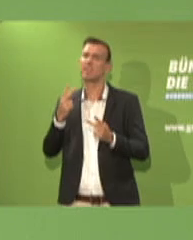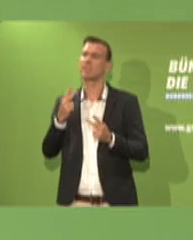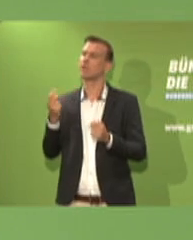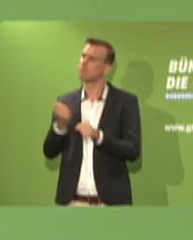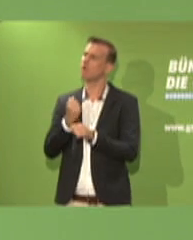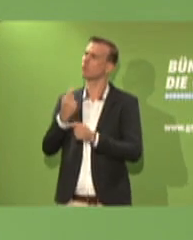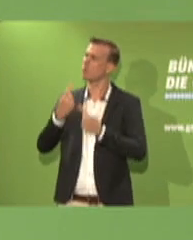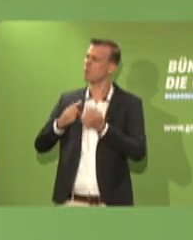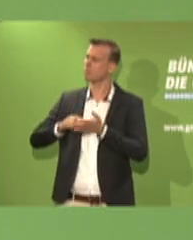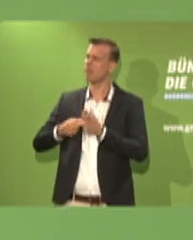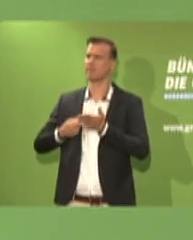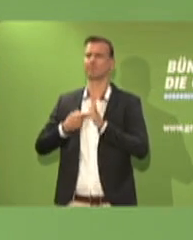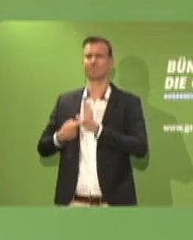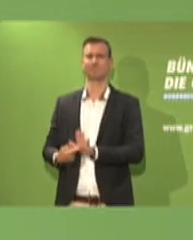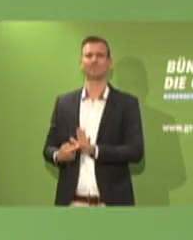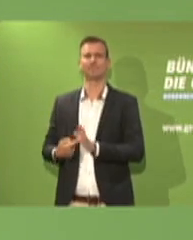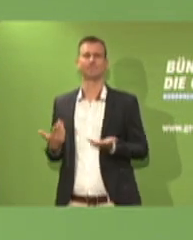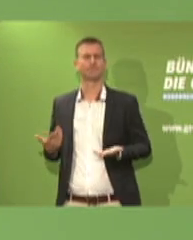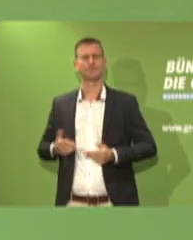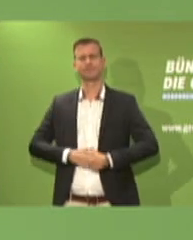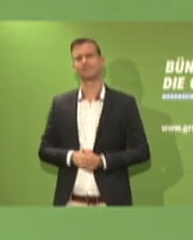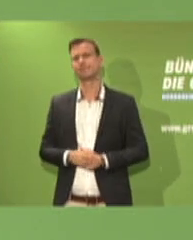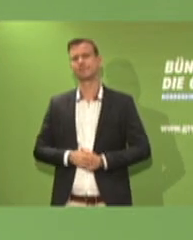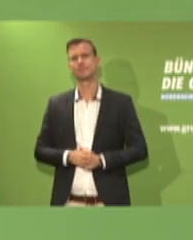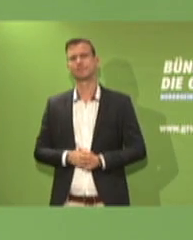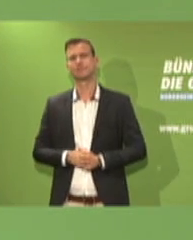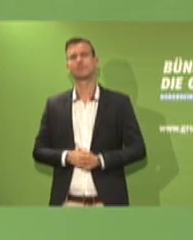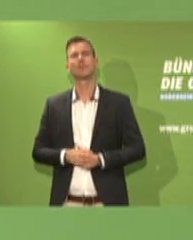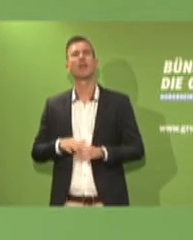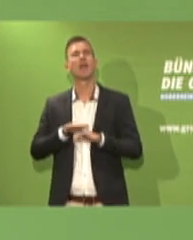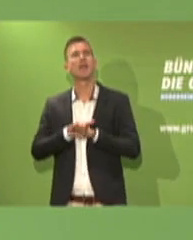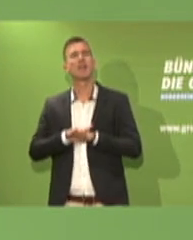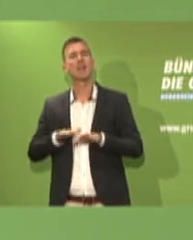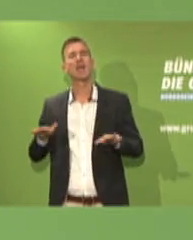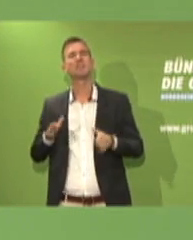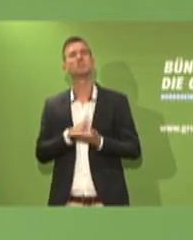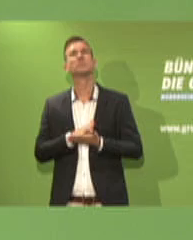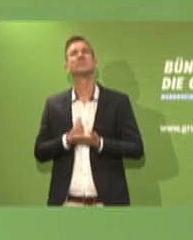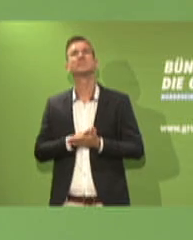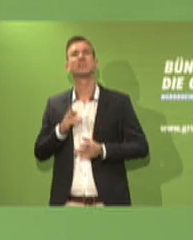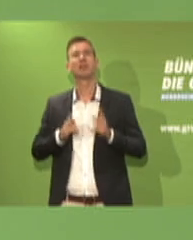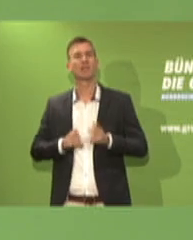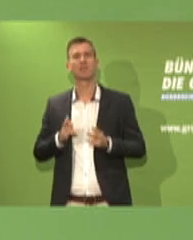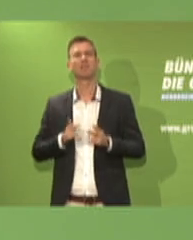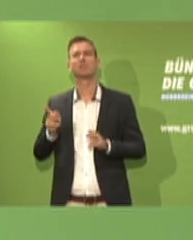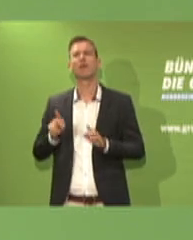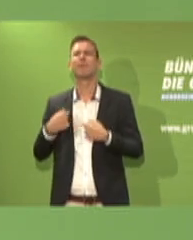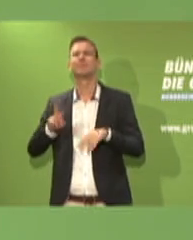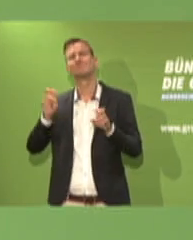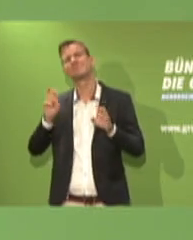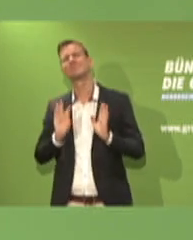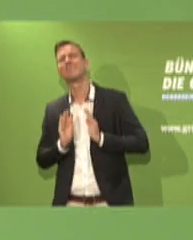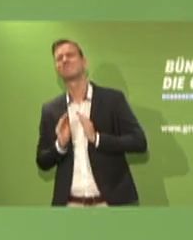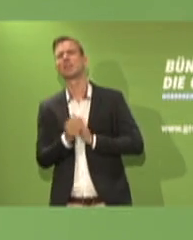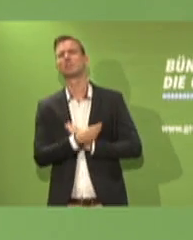Gesichter grüner Politik im Lande sind. Das Landesschiedsgericht dagegen wirkt im Verborgenen, zumindest